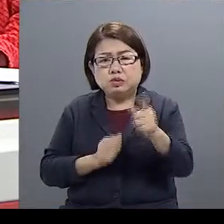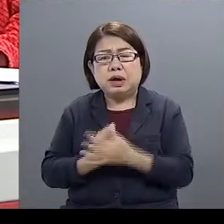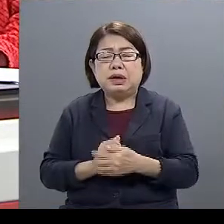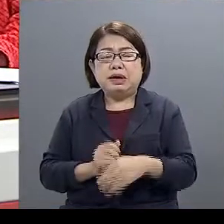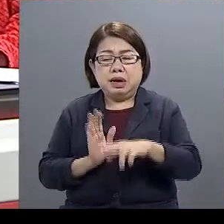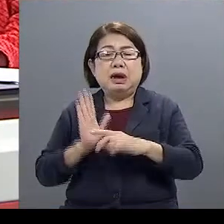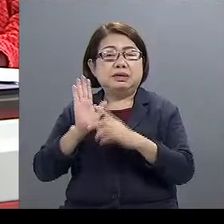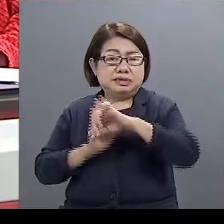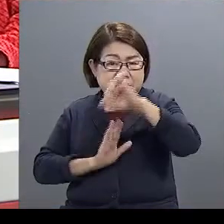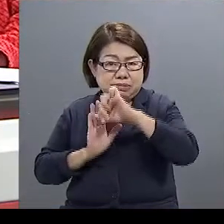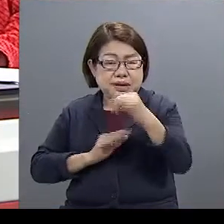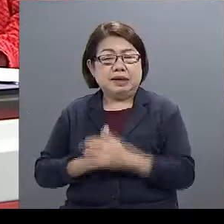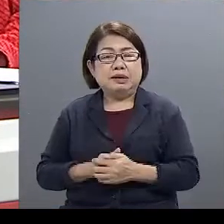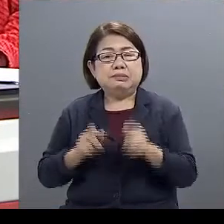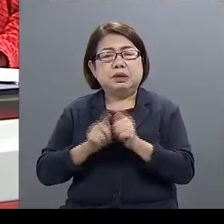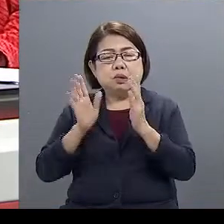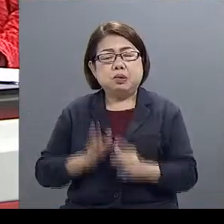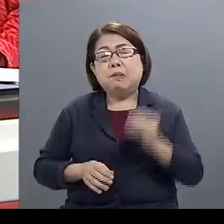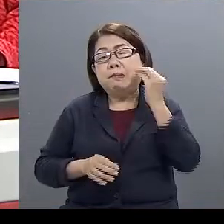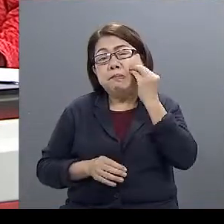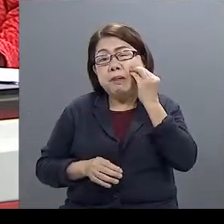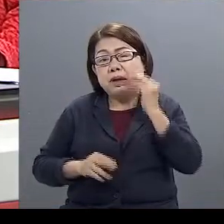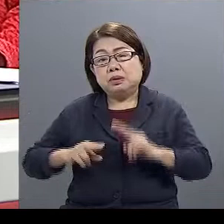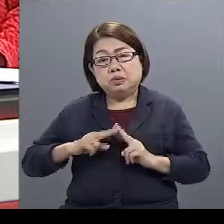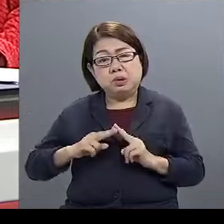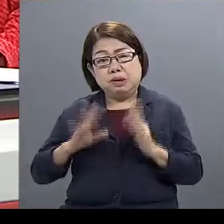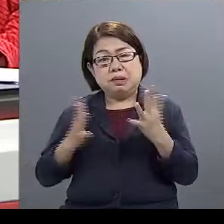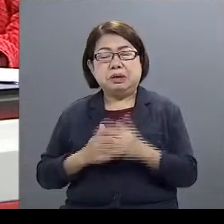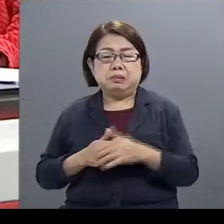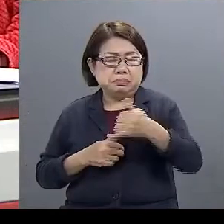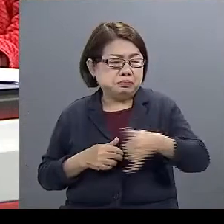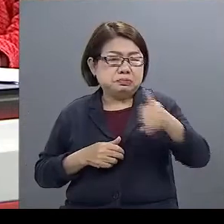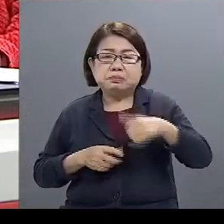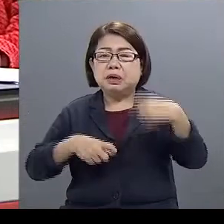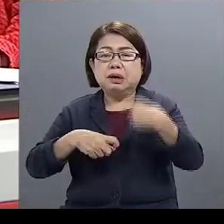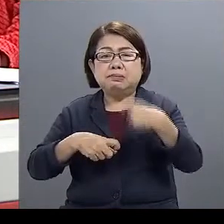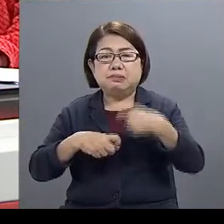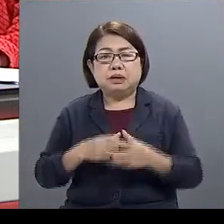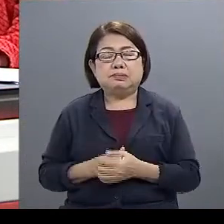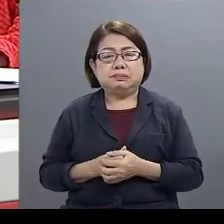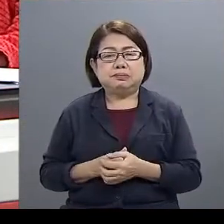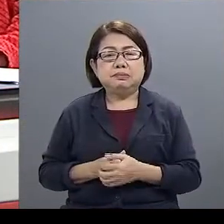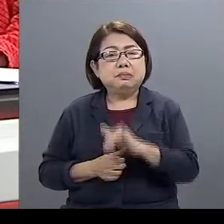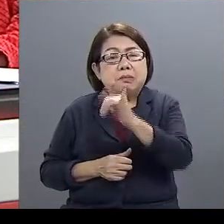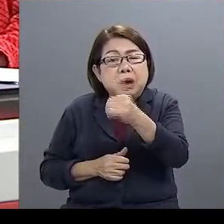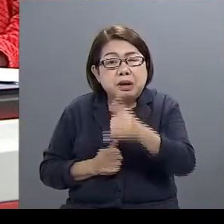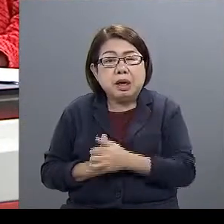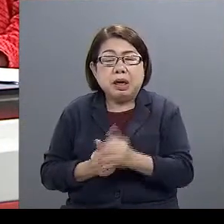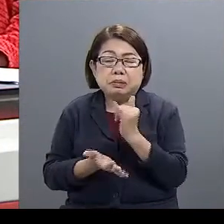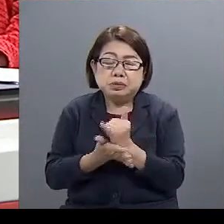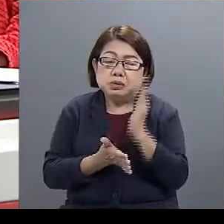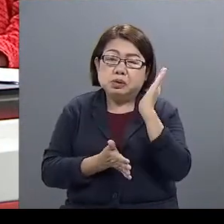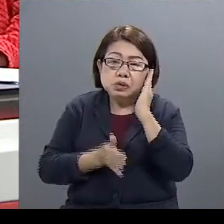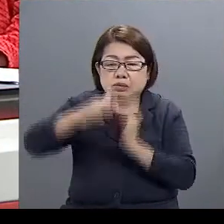บ้านก็ไม่เพียงแค่เผชิญกับความยากลำบากในการดำรงชีวิตพวกเขายังมีความเสี่ยงจะติดโควิด -19 มากกว่าบุคคลทั่วไปอีกด้ว